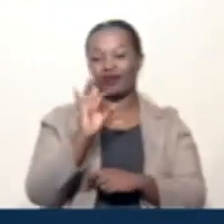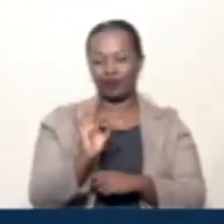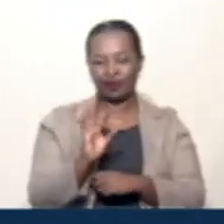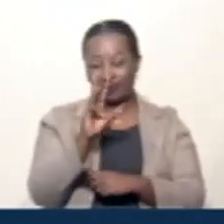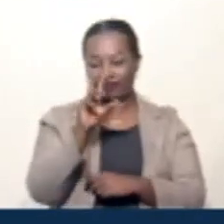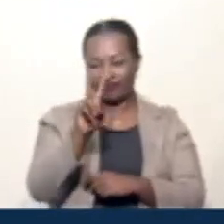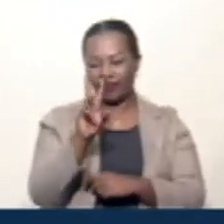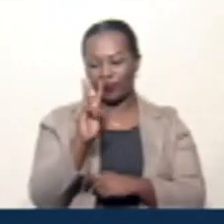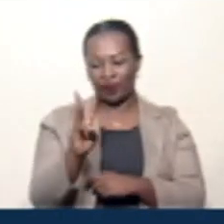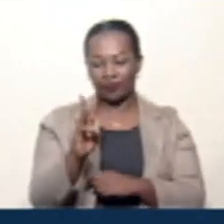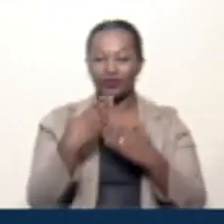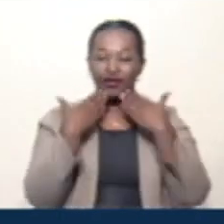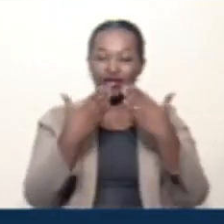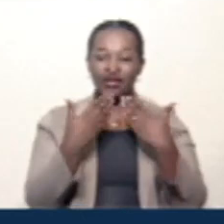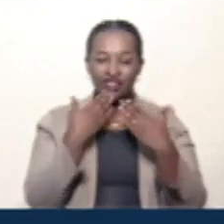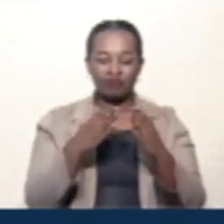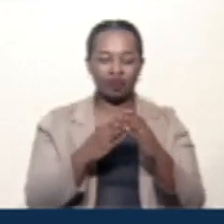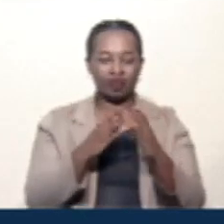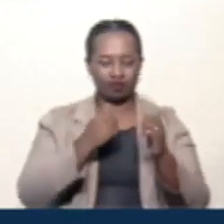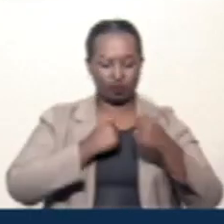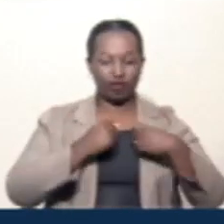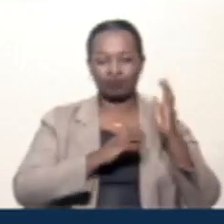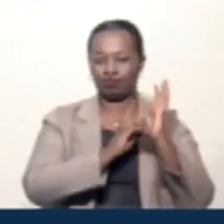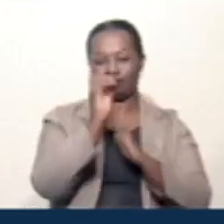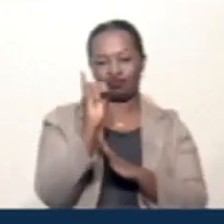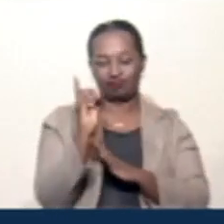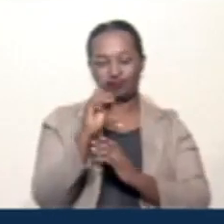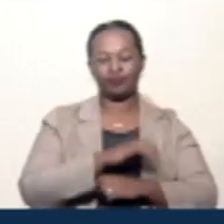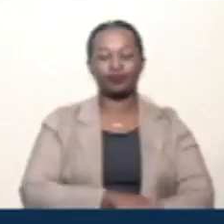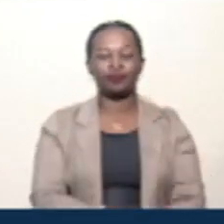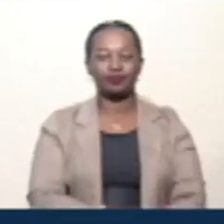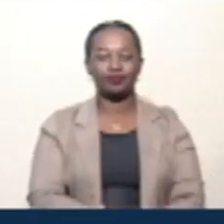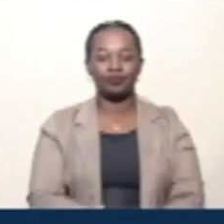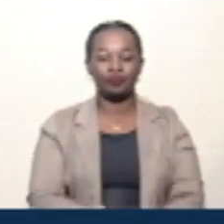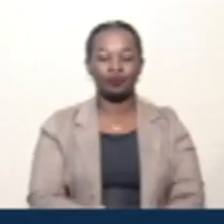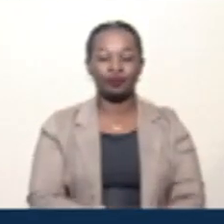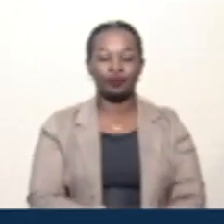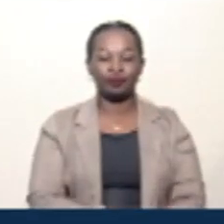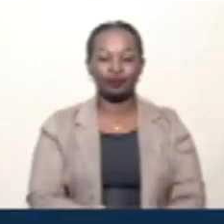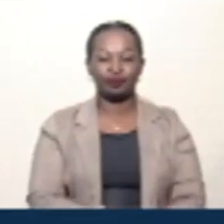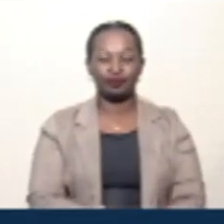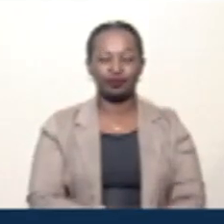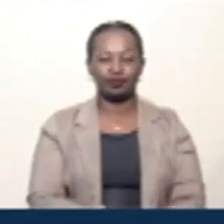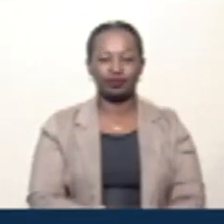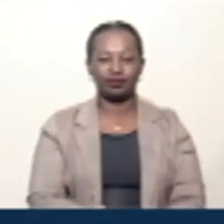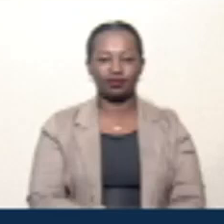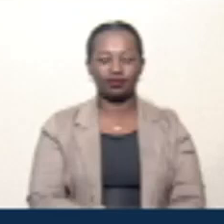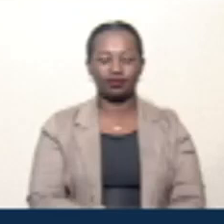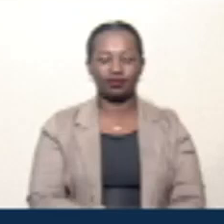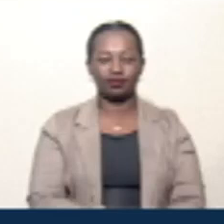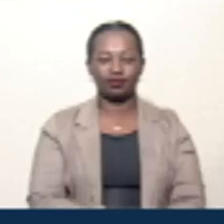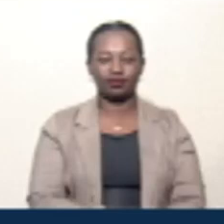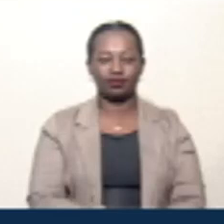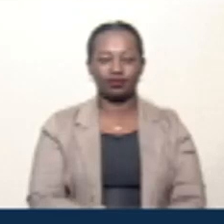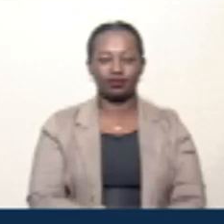Rwanda rumaze gutera. Rwanda is definitely ready for export market under the AfCFTA.